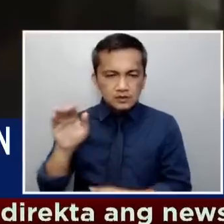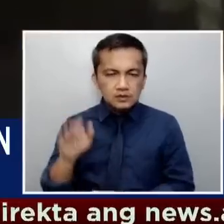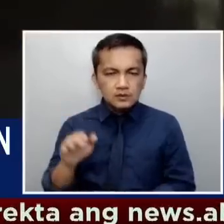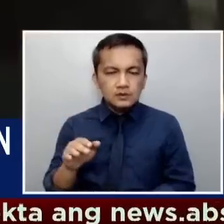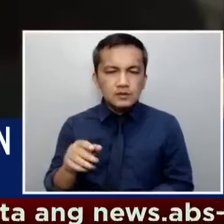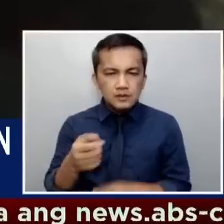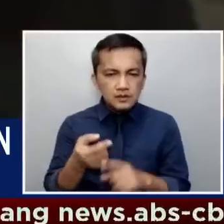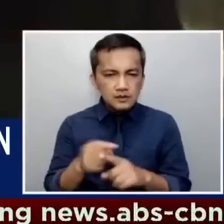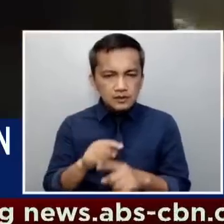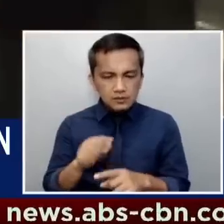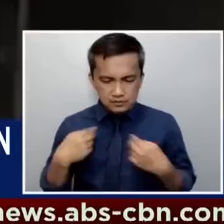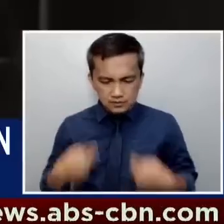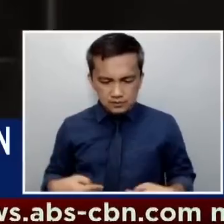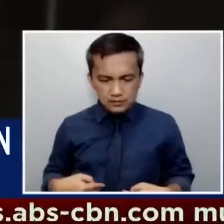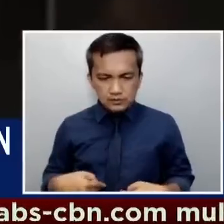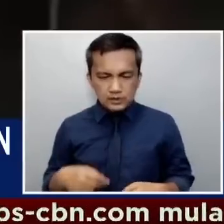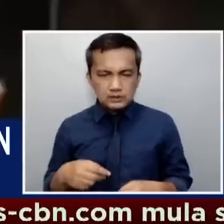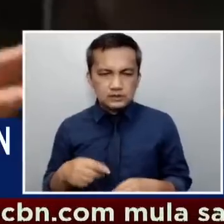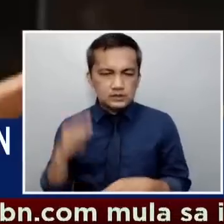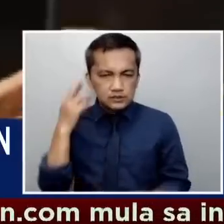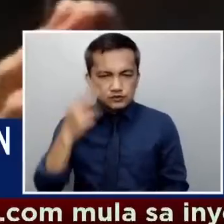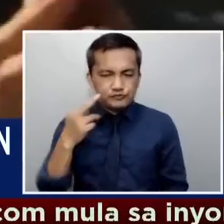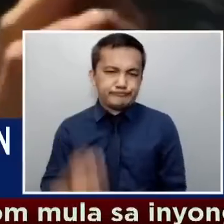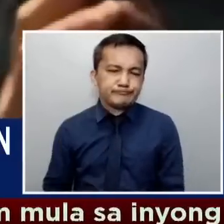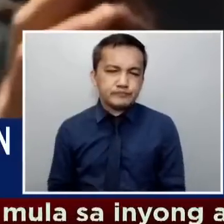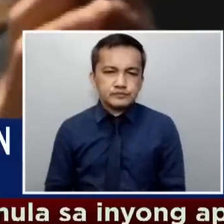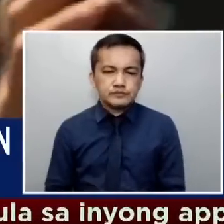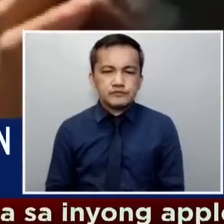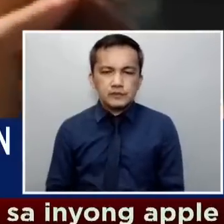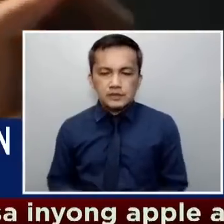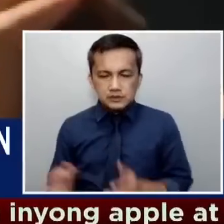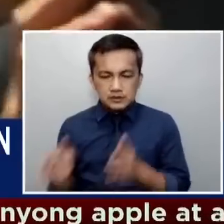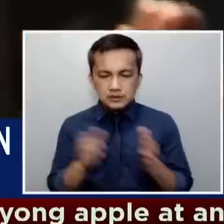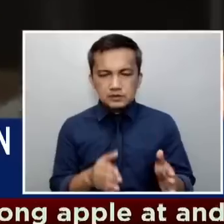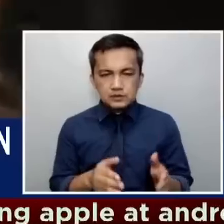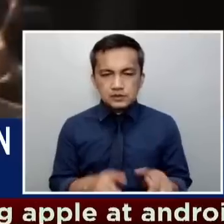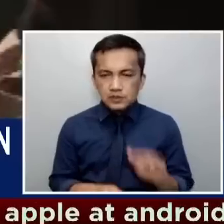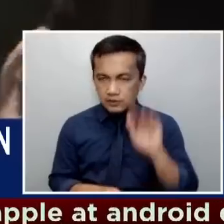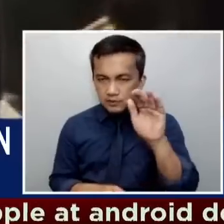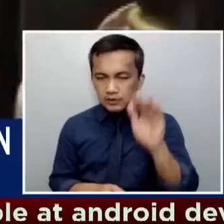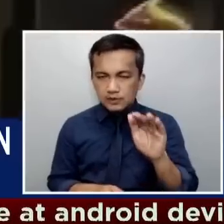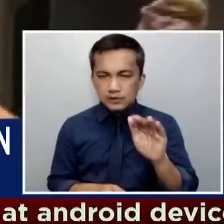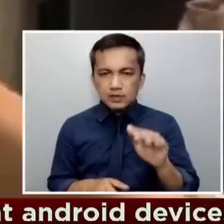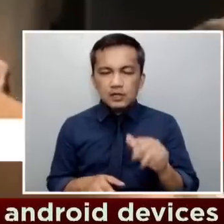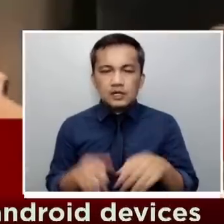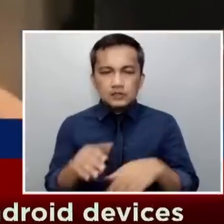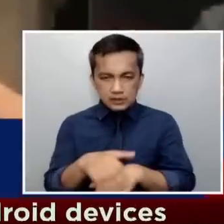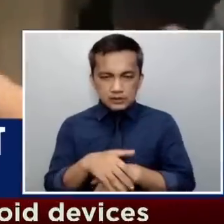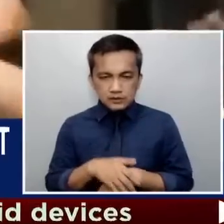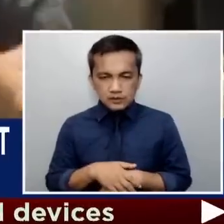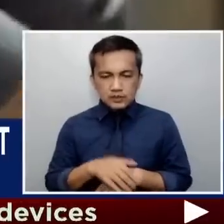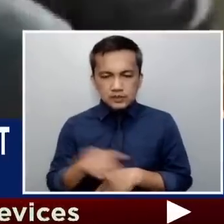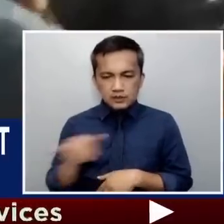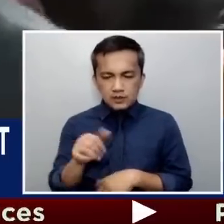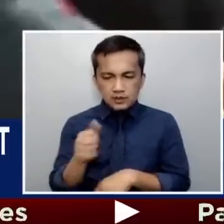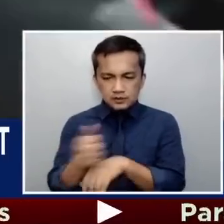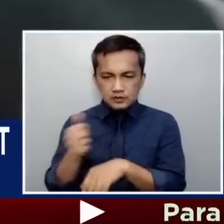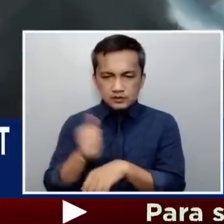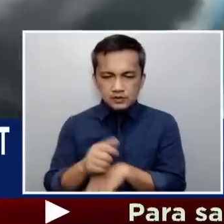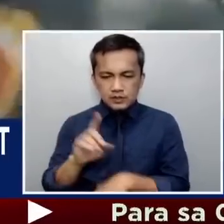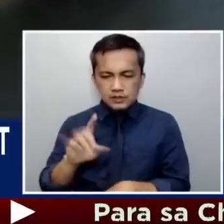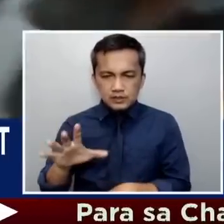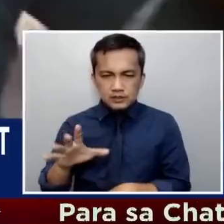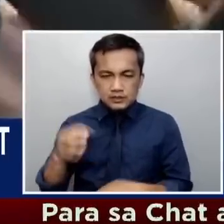sa humanitarian grounds. Samantala, naghain ng motion to inhibit ang mga kapwa-akusado ni De Lima sa hukom